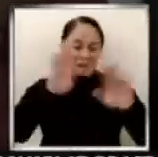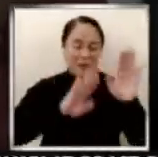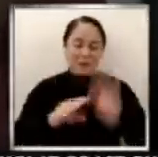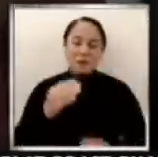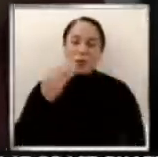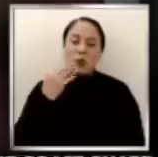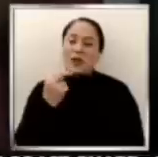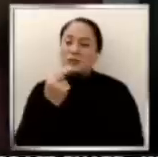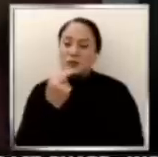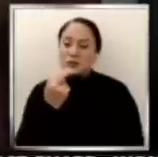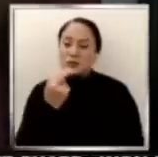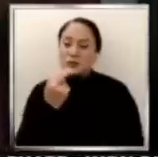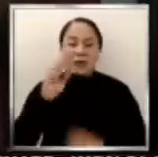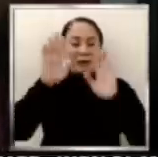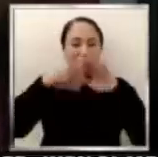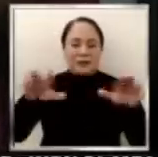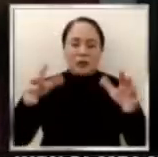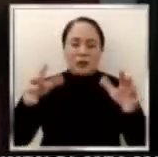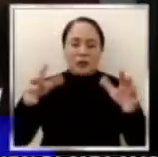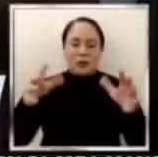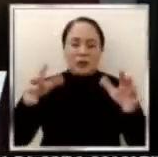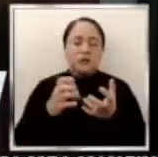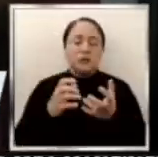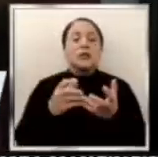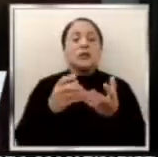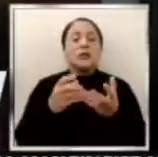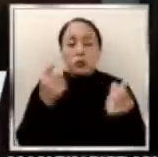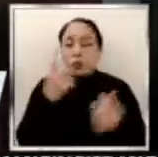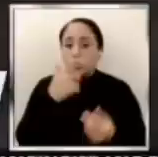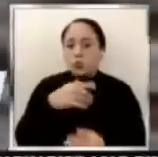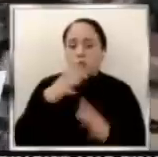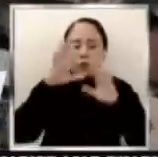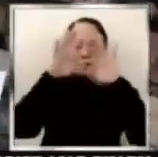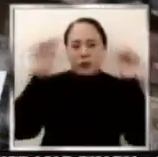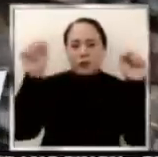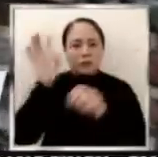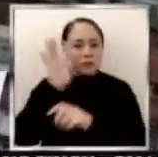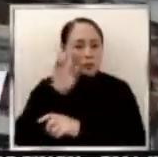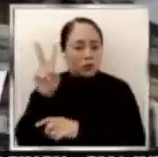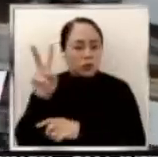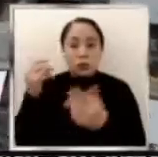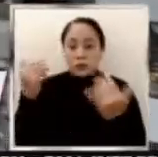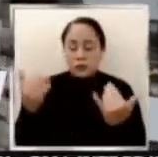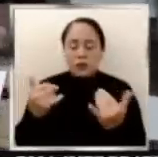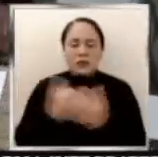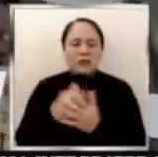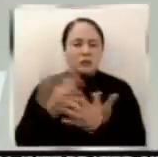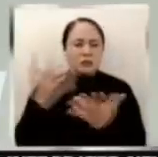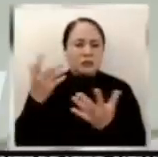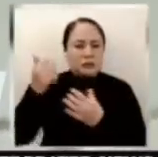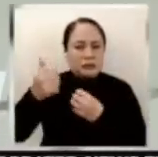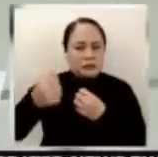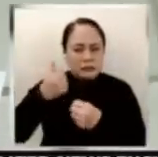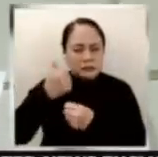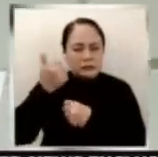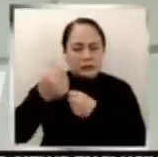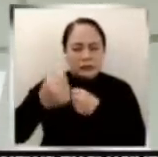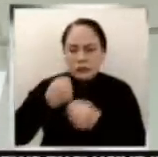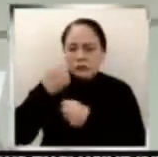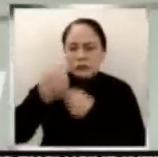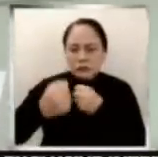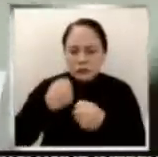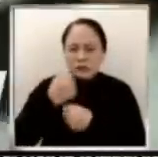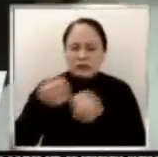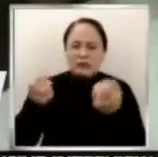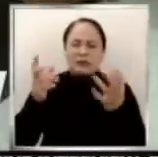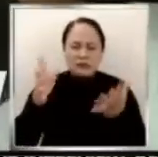mga naistugunan ni Pangulong Bongbong Marcos sa loob ng kanyang panunungkulan. Ilang dekada na itong kinakaharap ng bansa at base sa datos